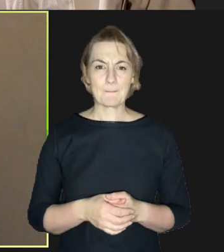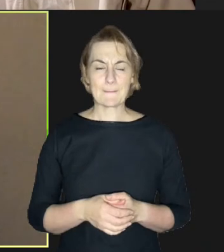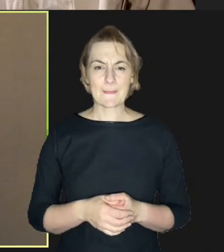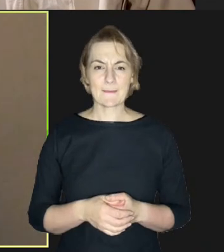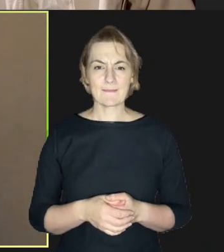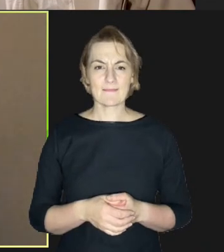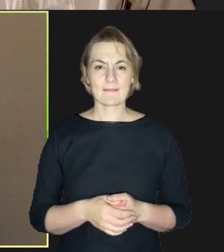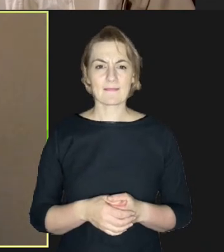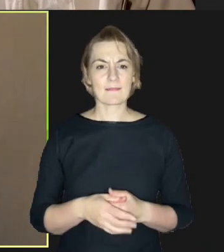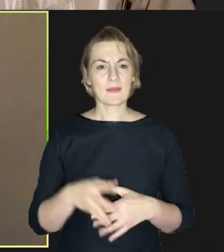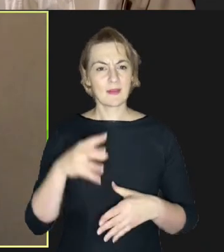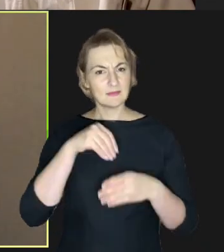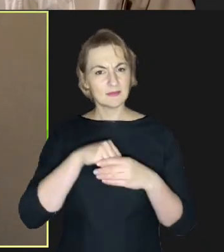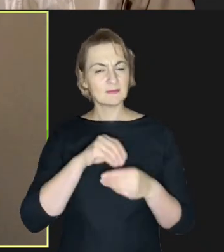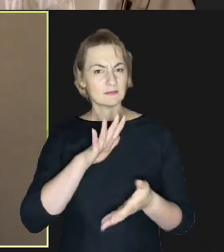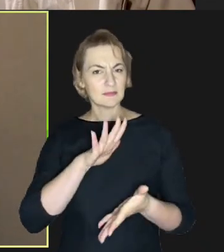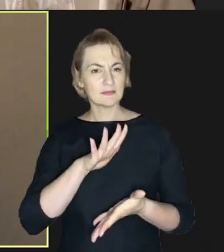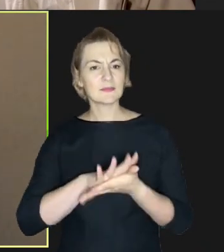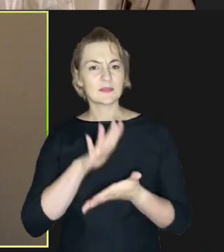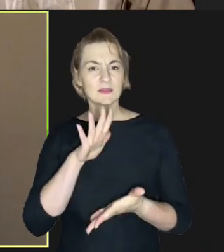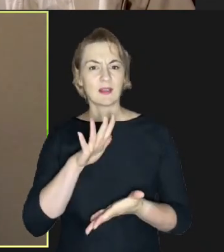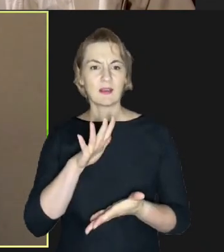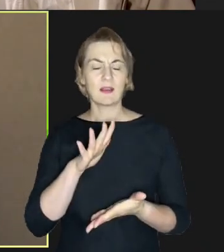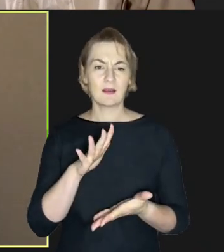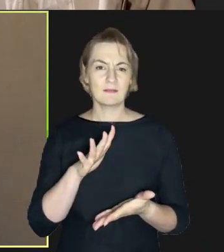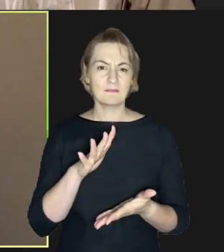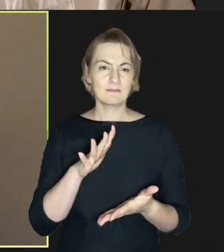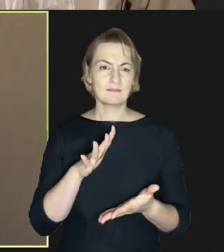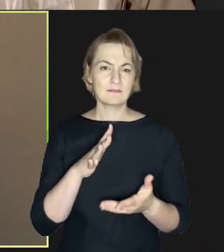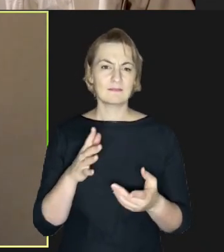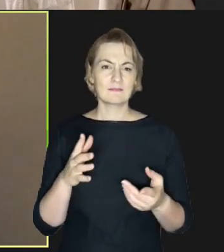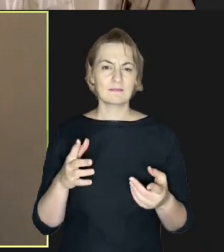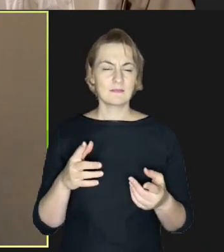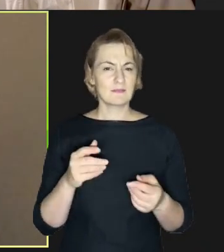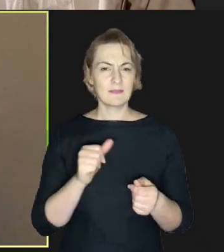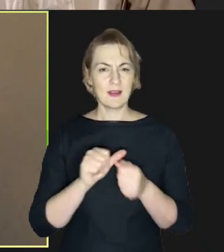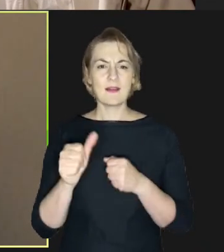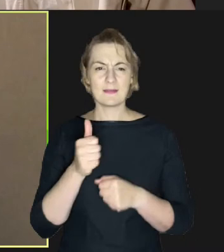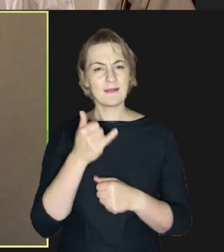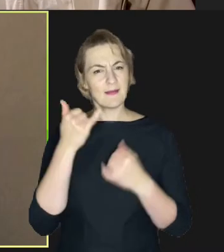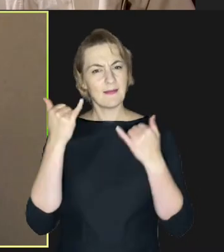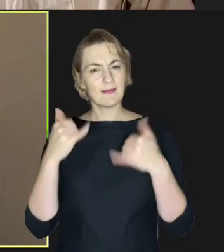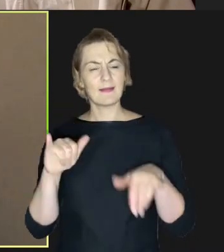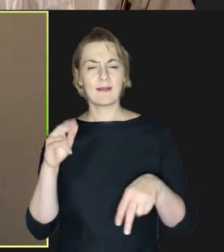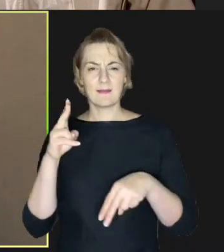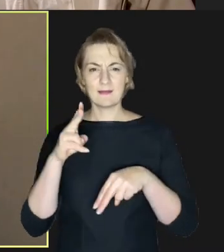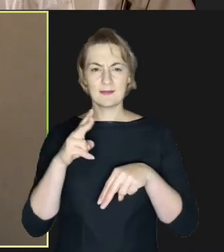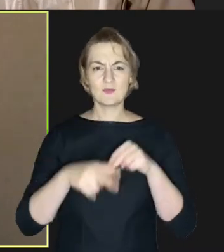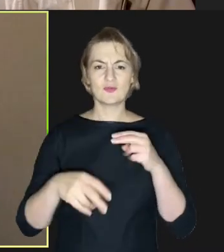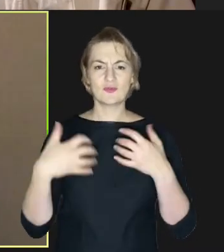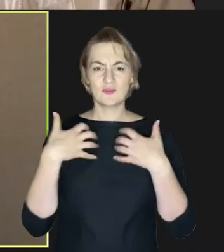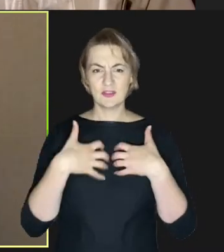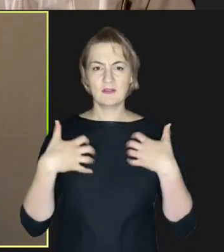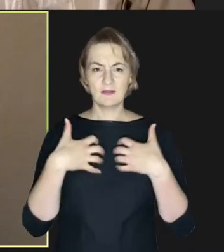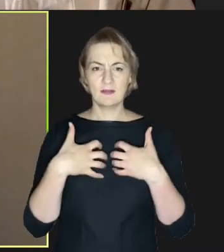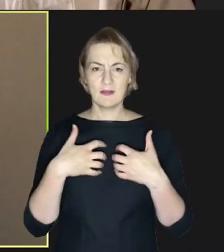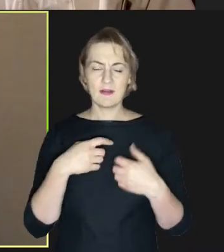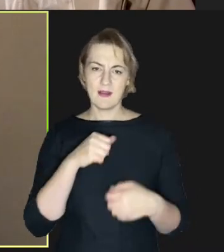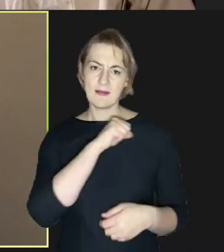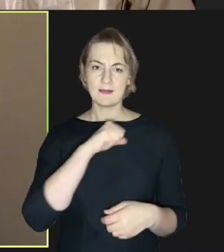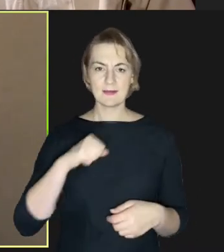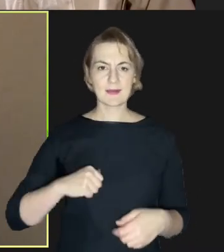że pojawiła się w nim taka cecha, która nas rzeczywiście wyróżnia od świata zwierząt i nazywa się samoświadomość.